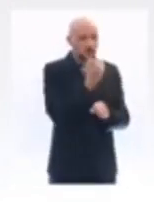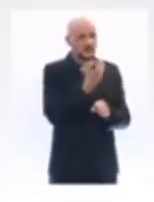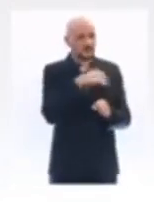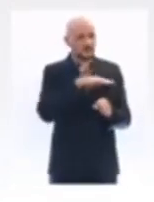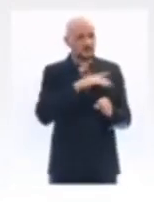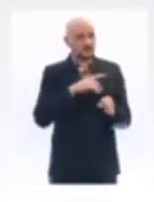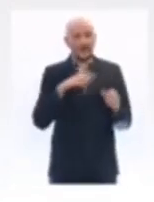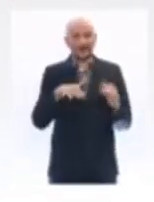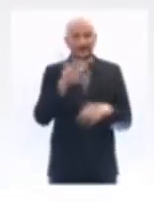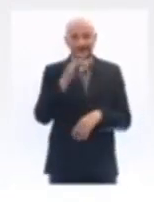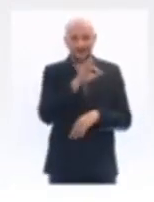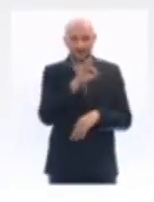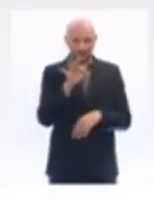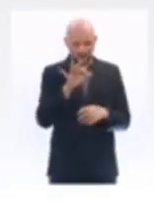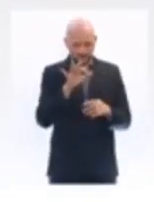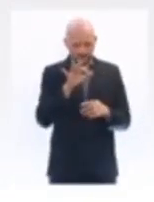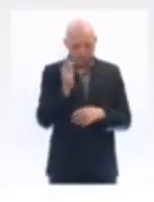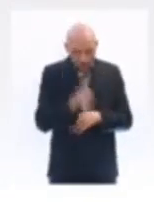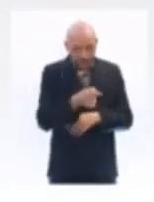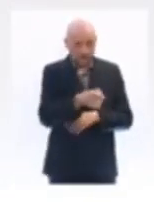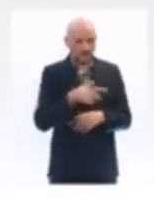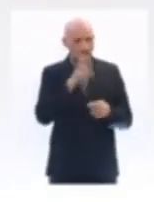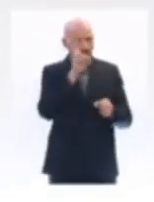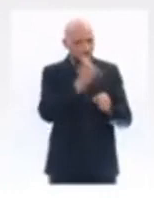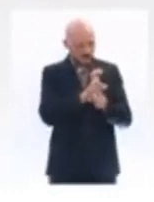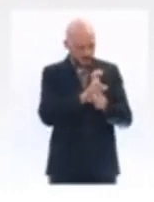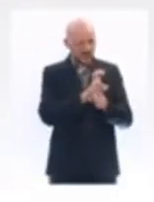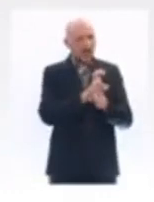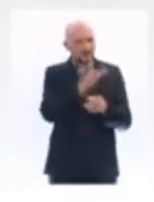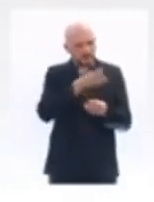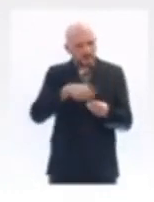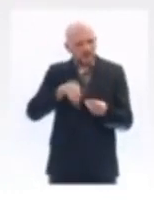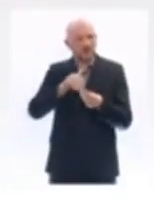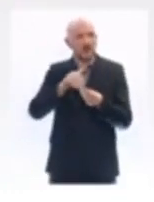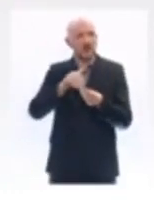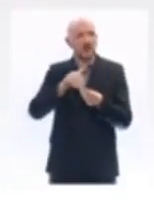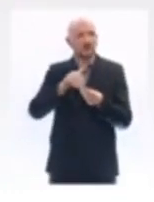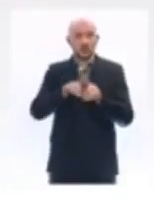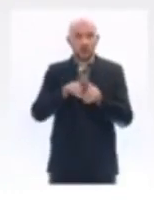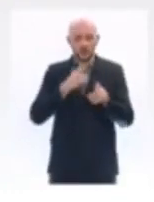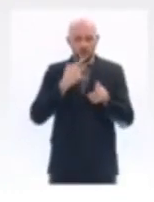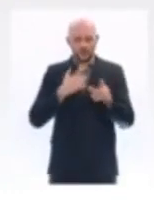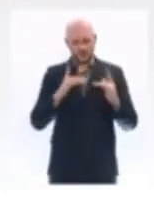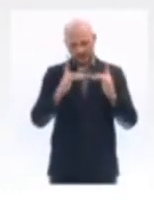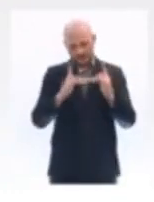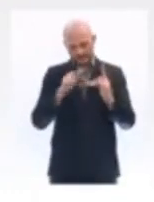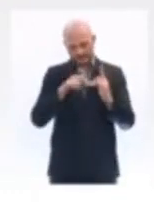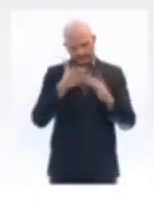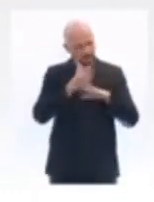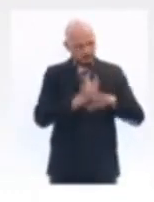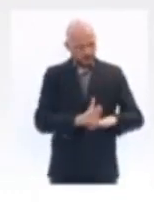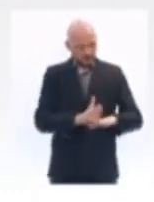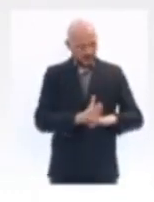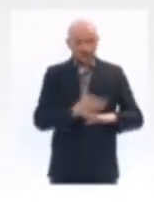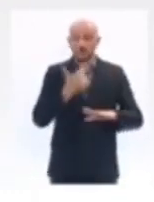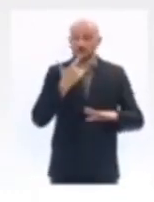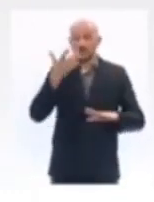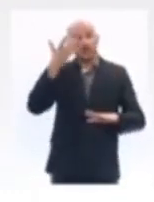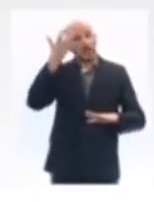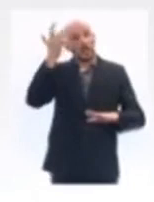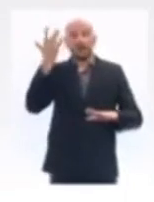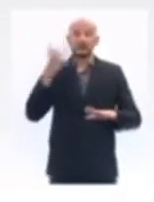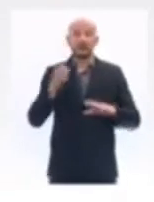ministre l'a dit, on ne dit pas qu'en 4 semaines, on est sûr d'y arriver. Mais il y a aussi une différence avec la première vague qui est importante.